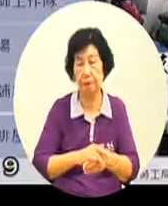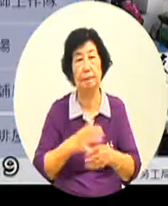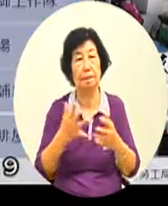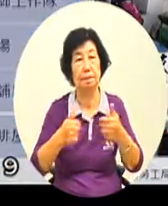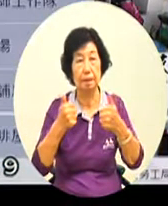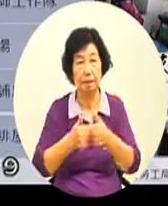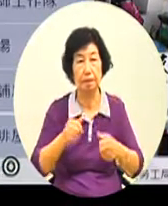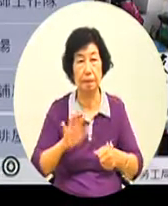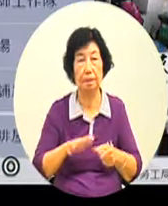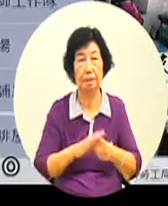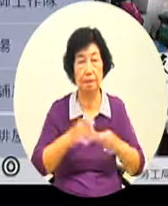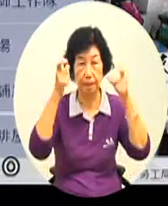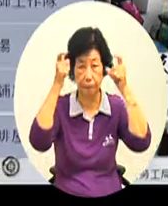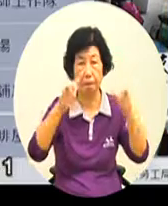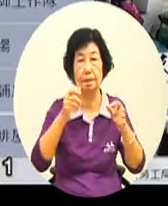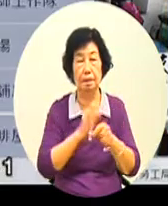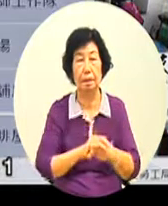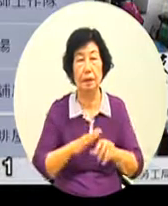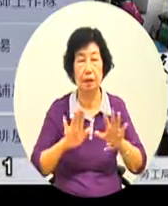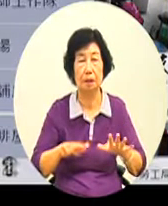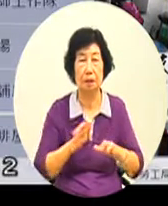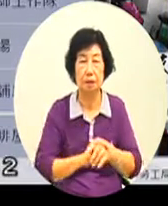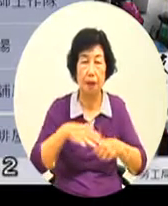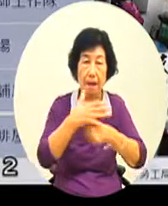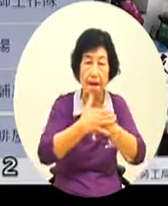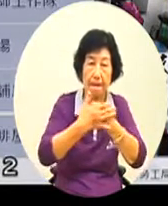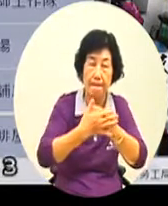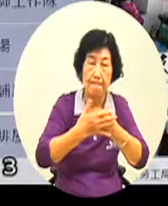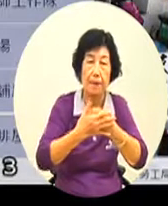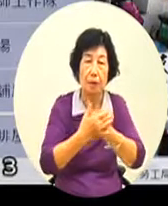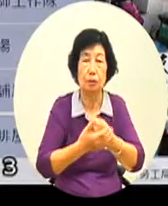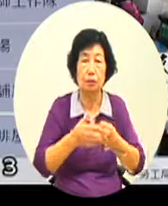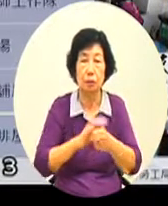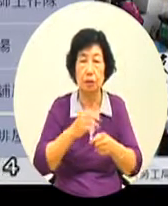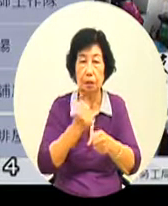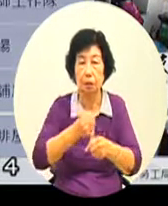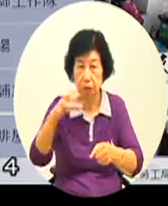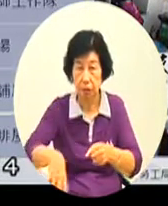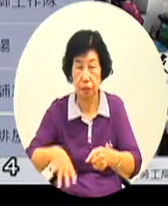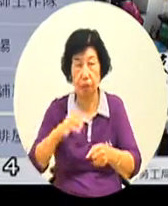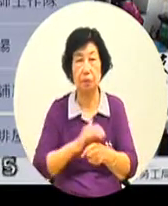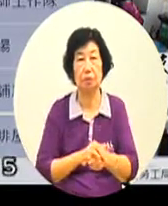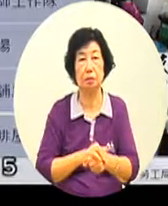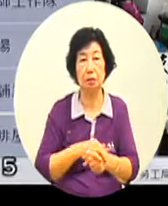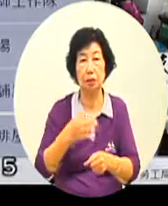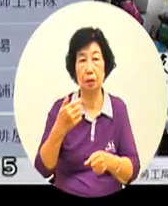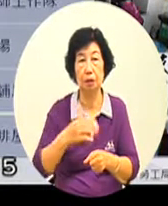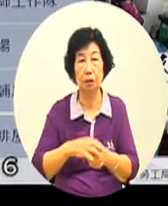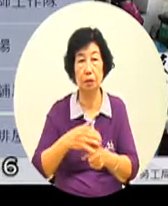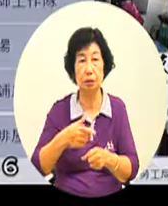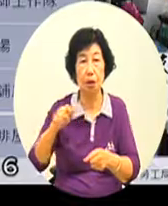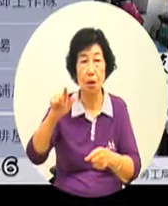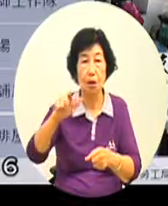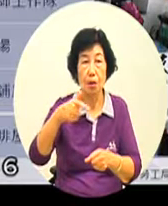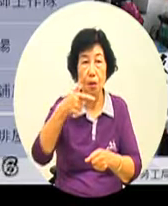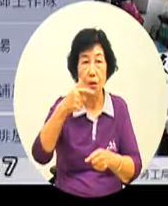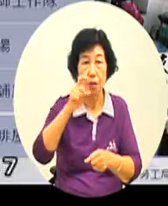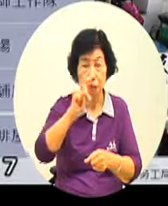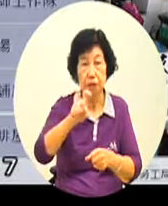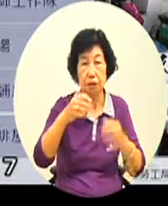市总共目前有10家的 PU 工厂，我们也提供了166个支持性的就业给我们这些声音障碍朋